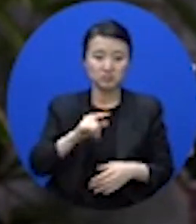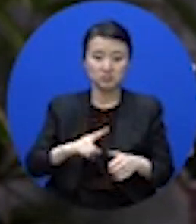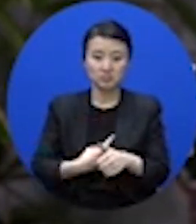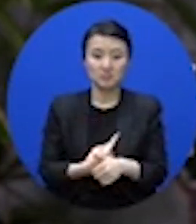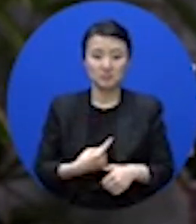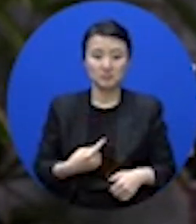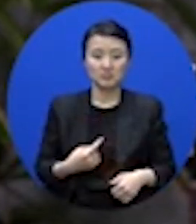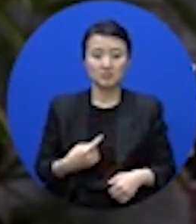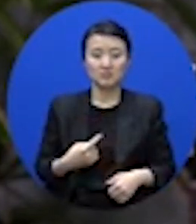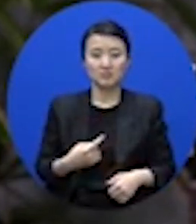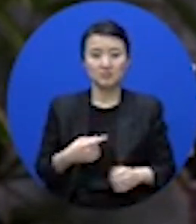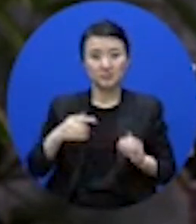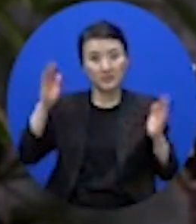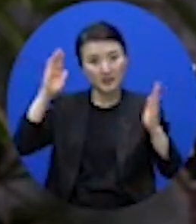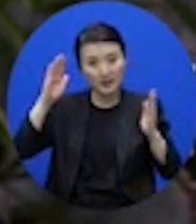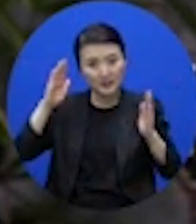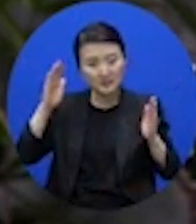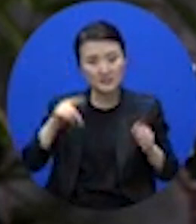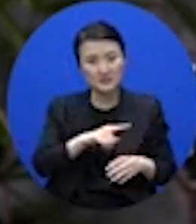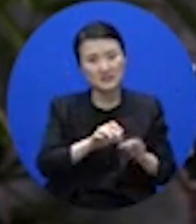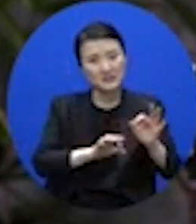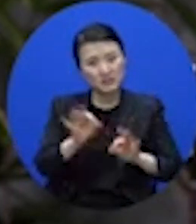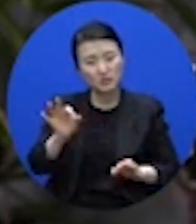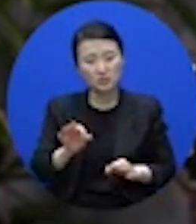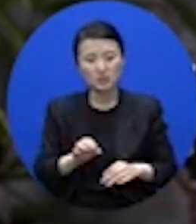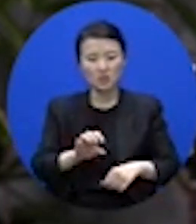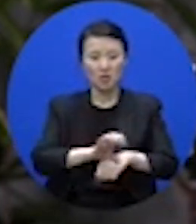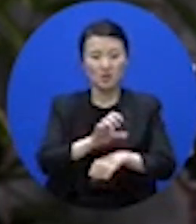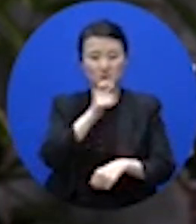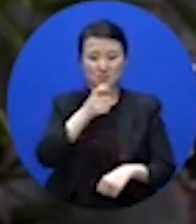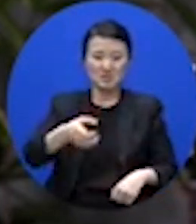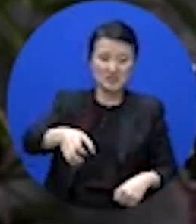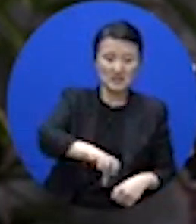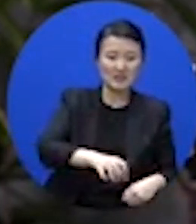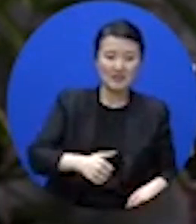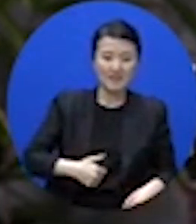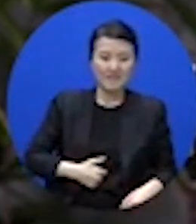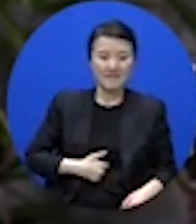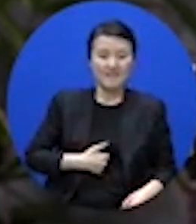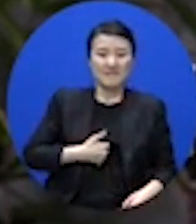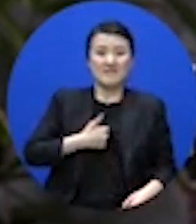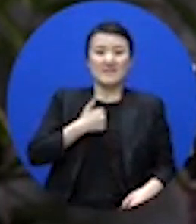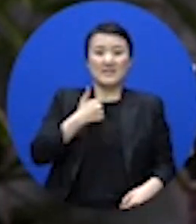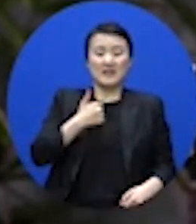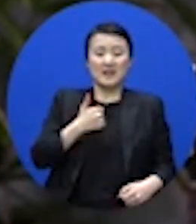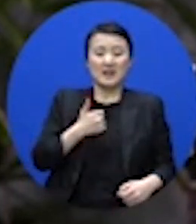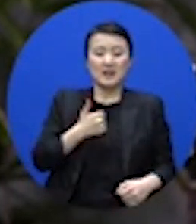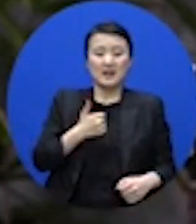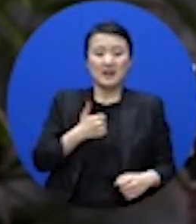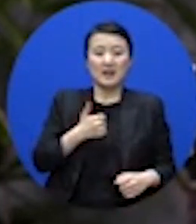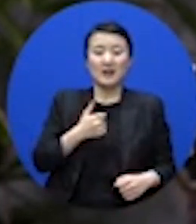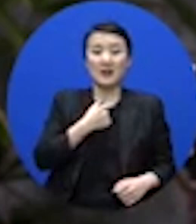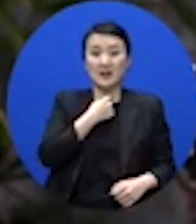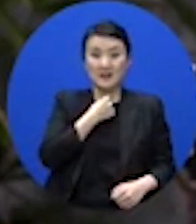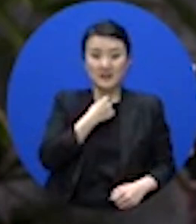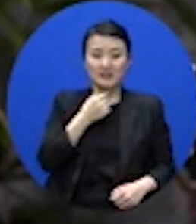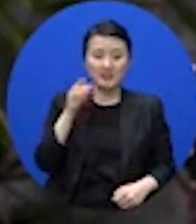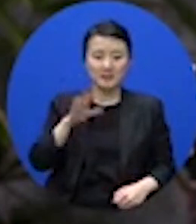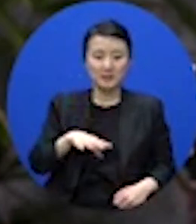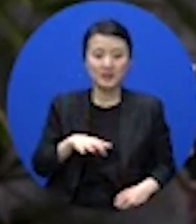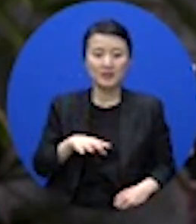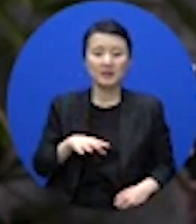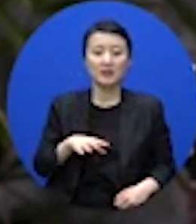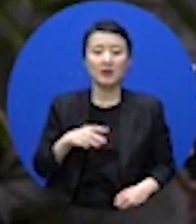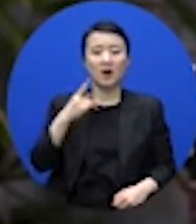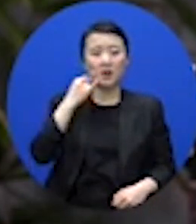아이들 결정적인 실수를 하잖아요. 무슨 컴퓨터에 물 엎지르면 속 이야 하고 싶은데